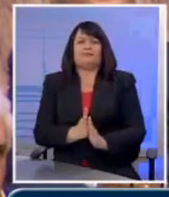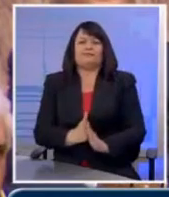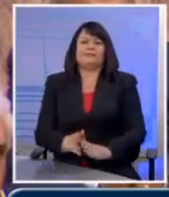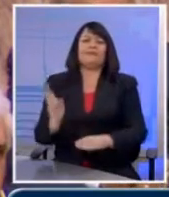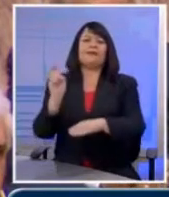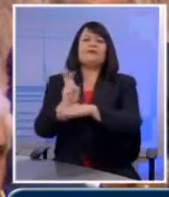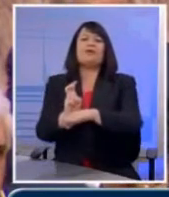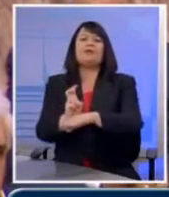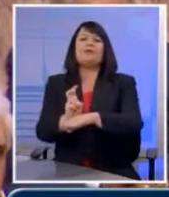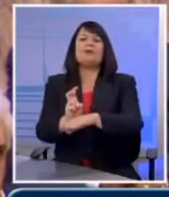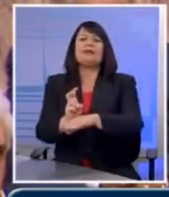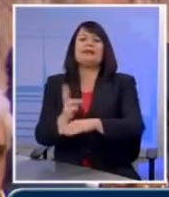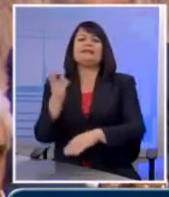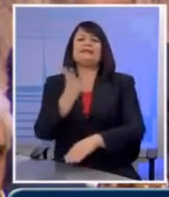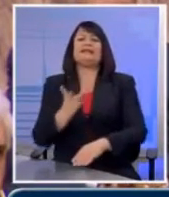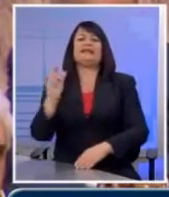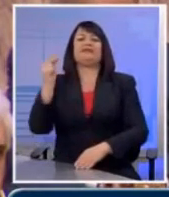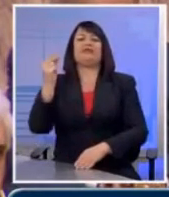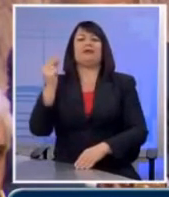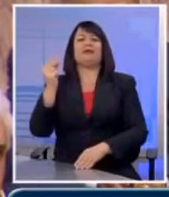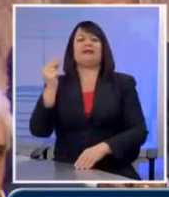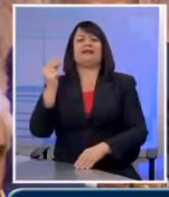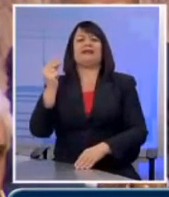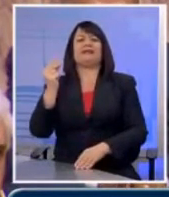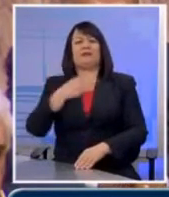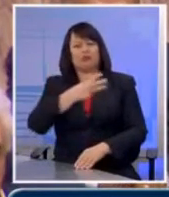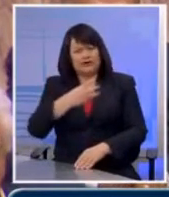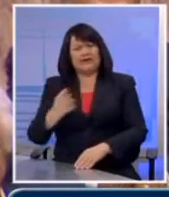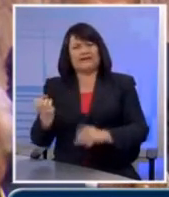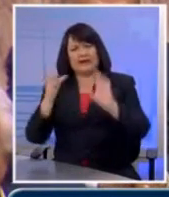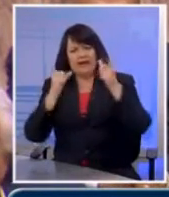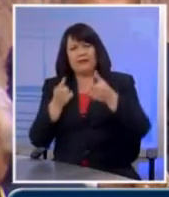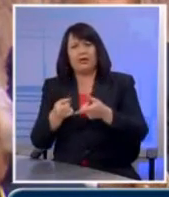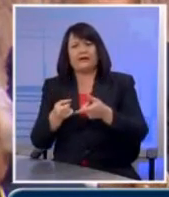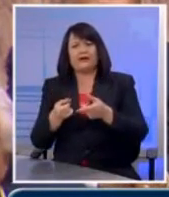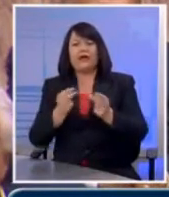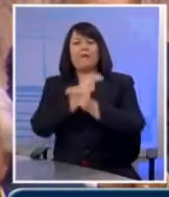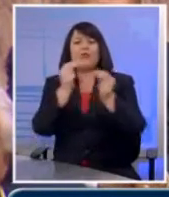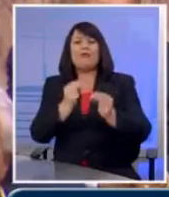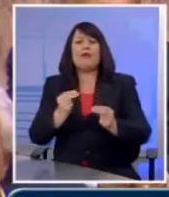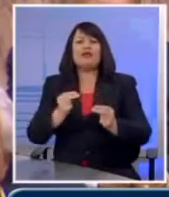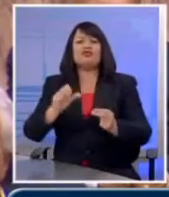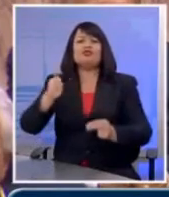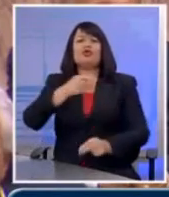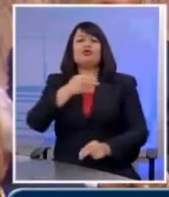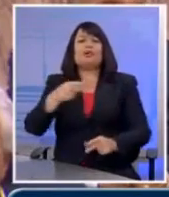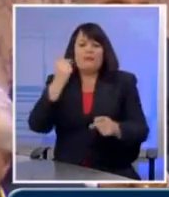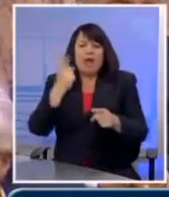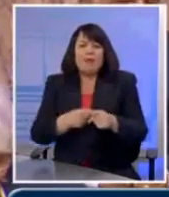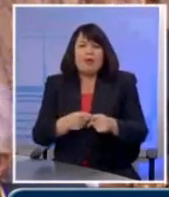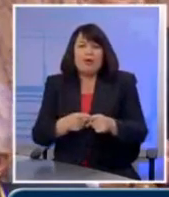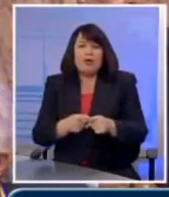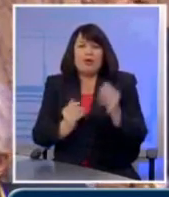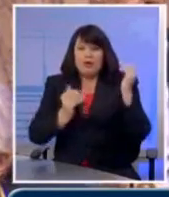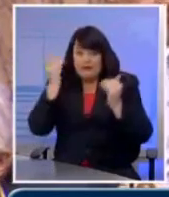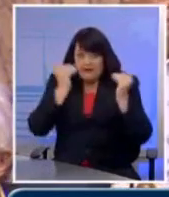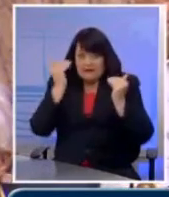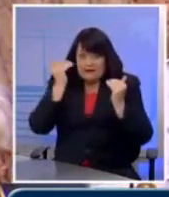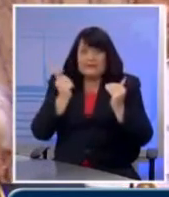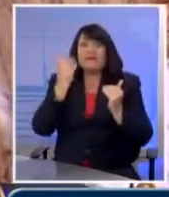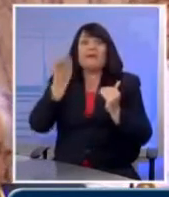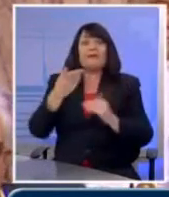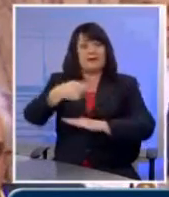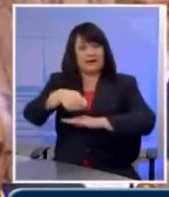υπόλοιποι είναι τρεις βουλευτές των δύο μεγάλων κομμάτων. Άρα το πρώτο θέμα είναι απλό. Αμφισβητείτε